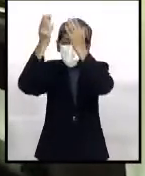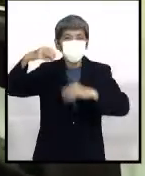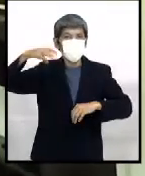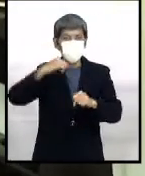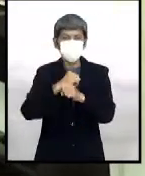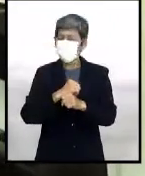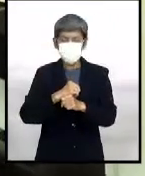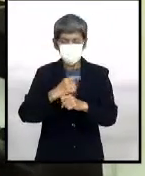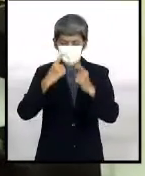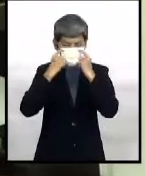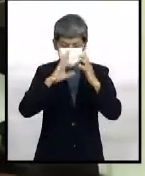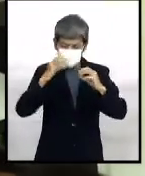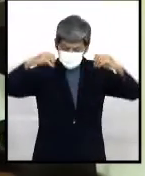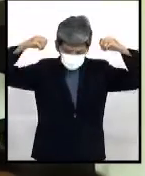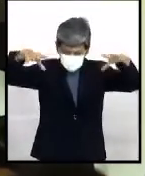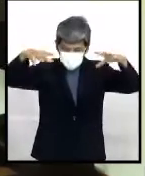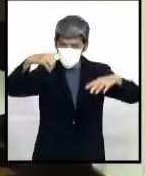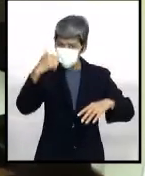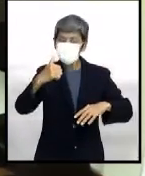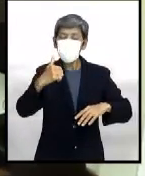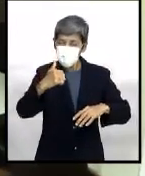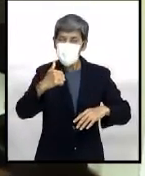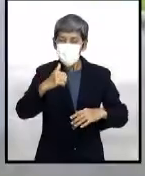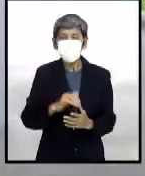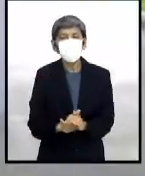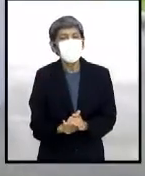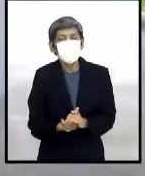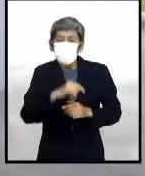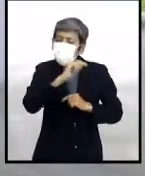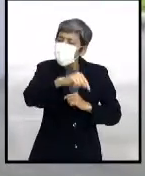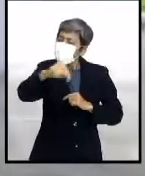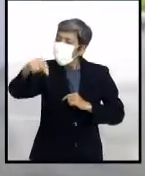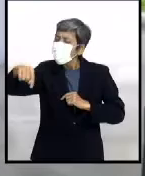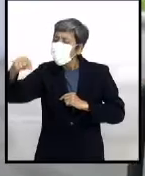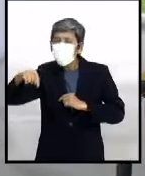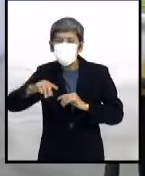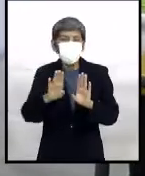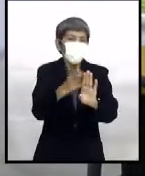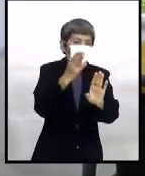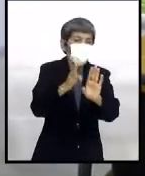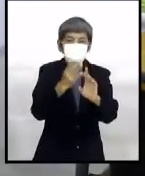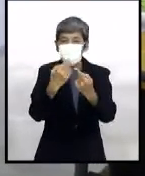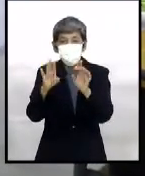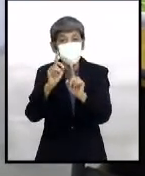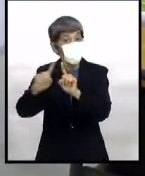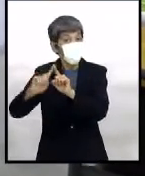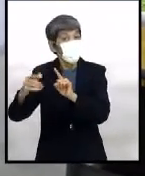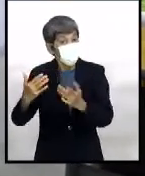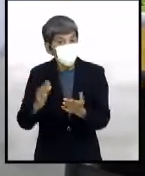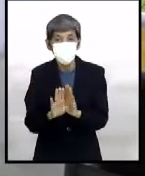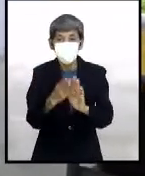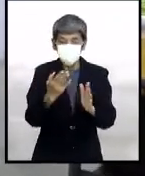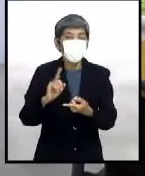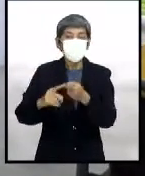าเฮ้ยน้อยไปเดี๋ยวเด็กตาเสียติดเยอะเลยเนี่ยติดเต็มเลยอะไรเงี้ยคือทุกจุดทุกที่อย่างประตูเนี่ยเห็นไหมประตูก็ไม่เหมือนกันก็เป็น